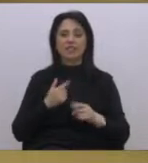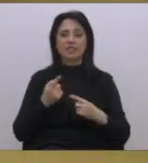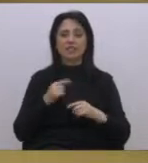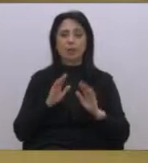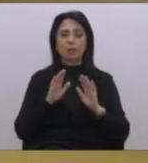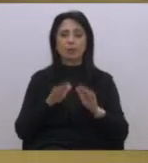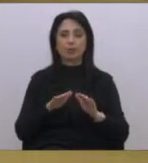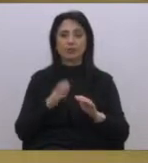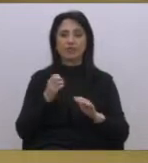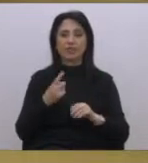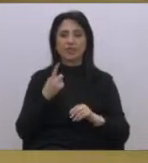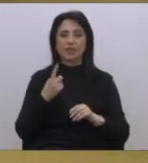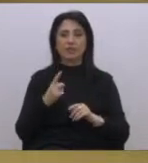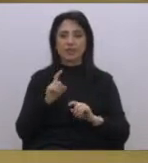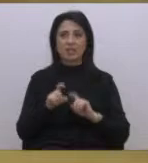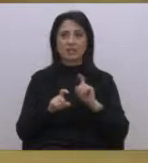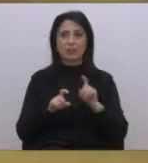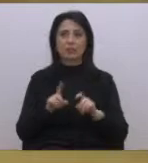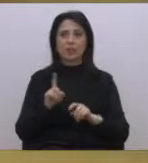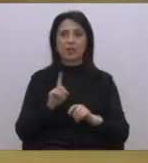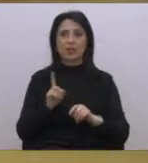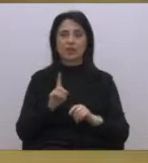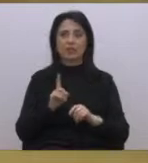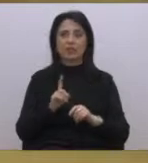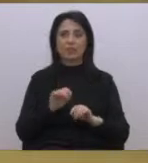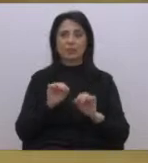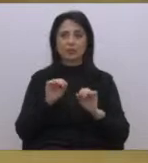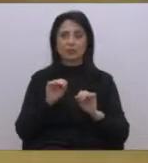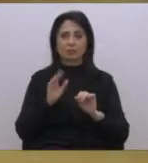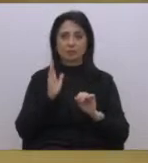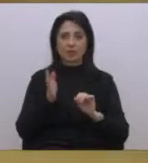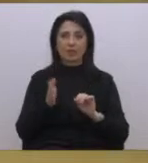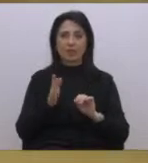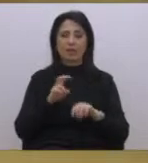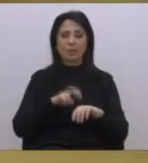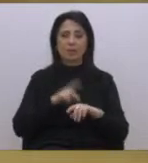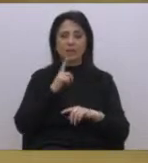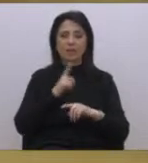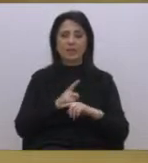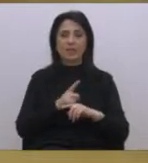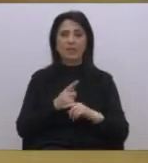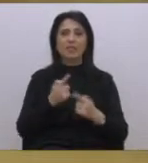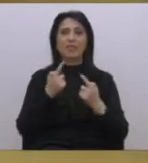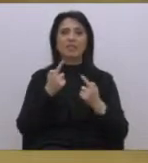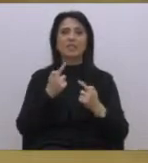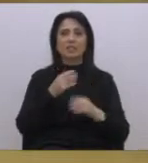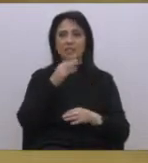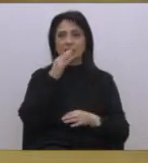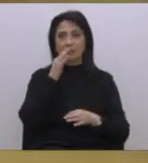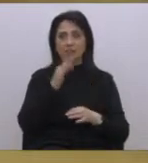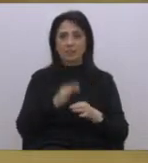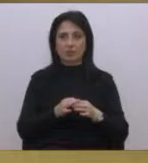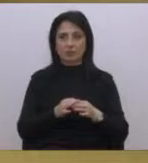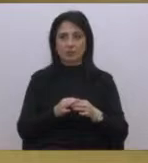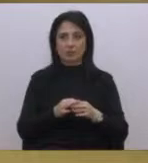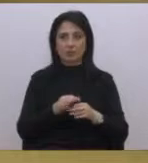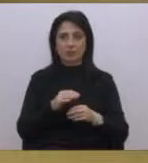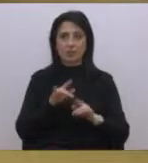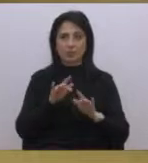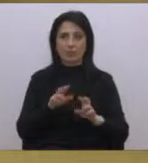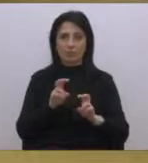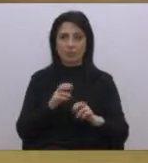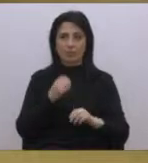Brunebis, Ideverti, Sapehuria, Razaz, Ceizens, Ektnis, Estita, Sapasuhul Geblo,